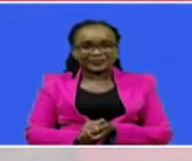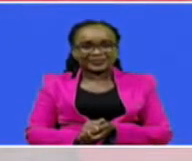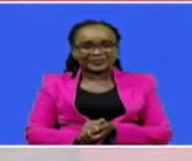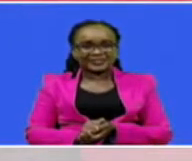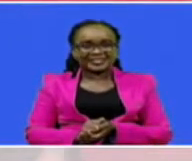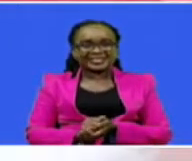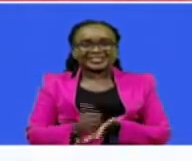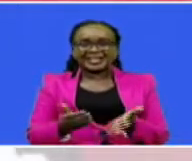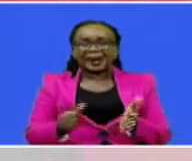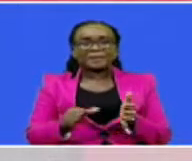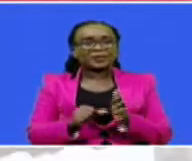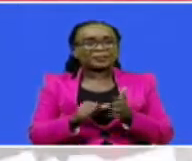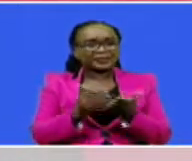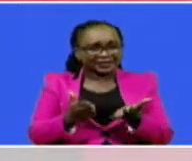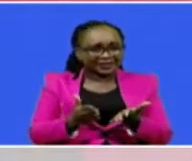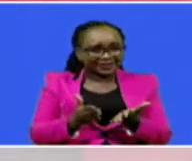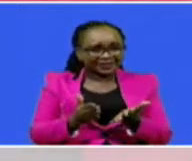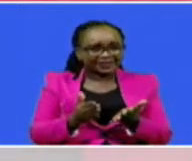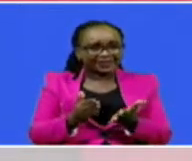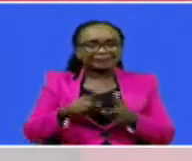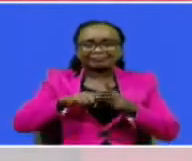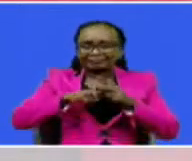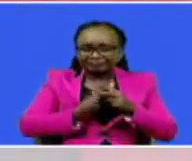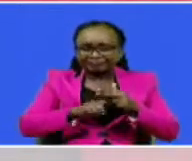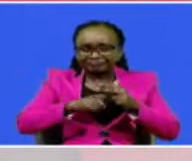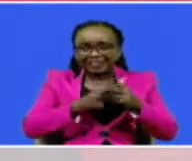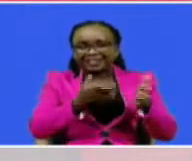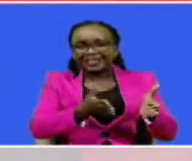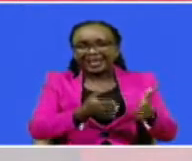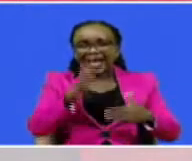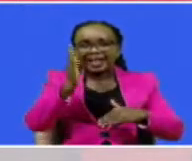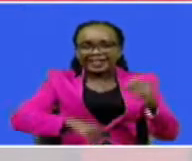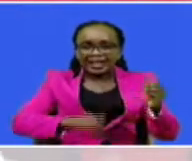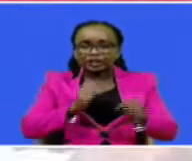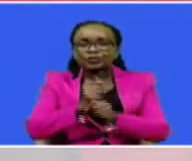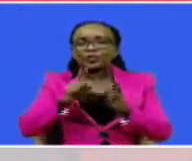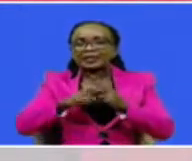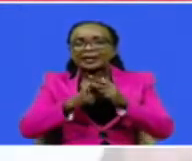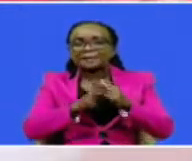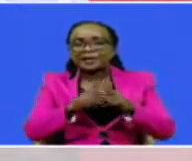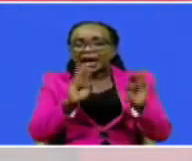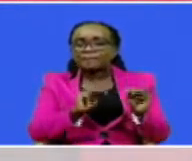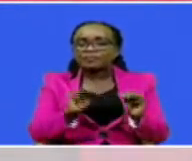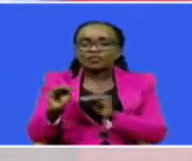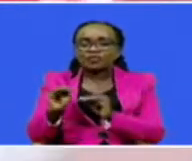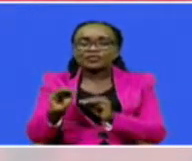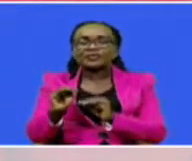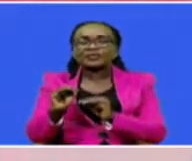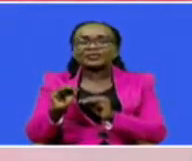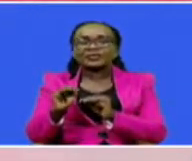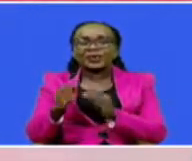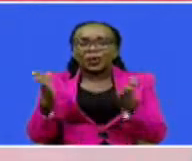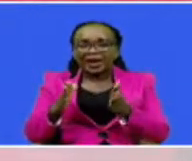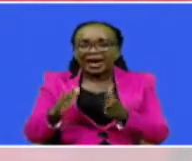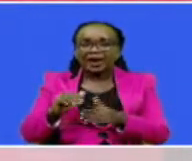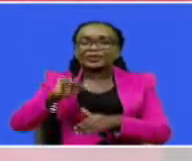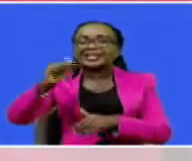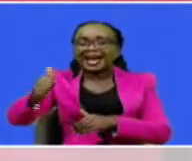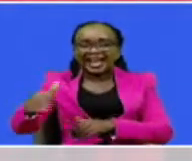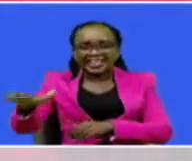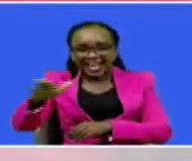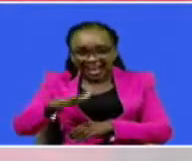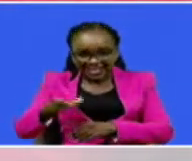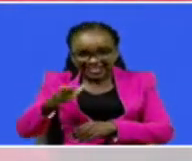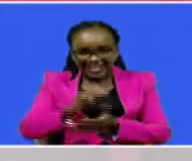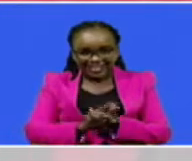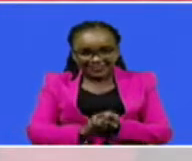gurudumu imeshuka, unamuuliza wewe fanya repair. Badala ya kufanya repair ameenda na hiyo gurudumu ameenda kuuzia mwingine kuweka kwa